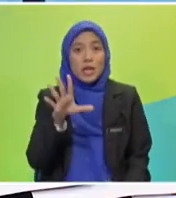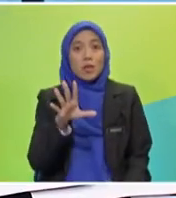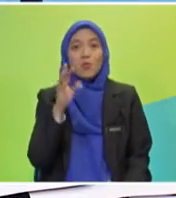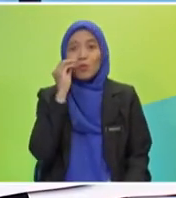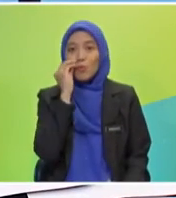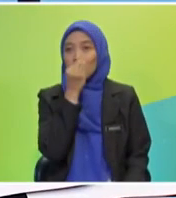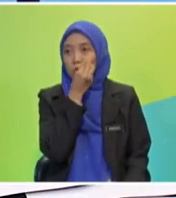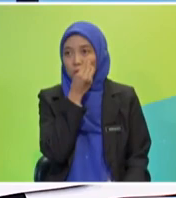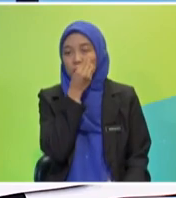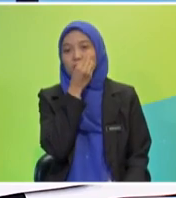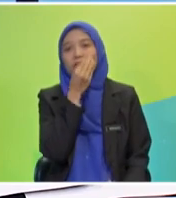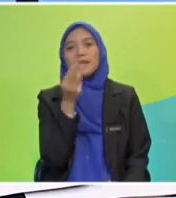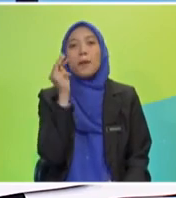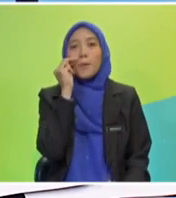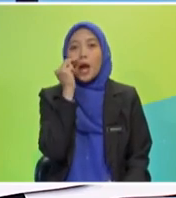Iman. Tahniah, Iman.